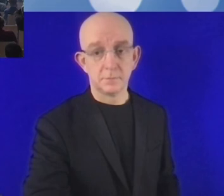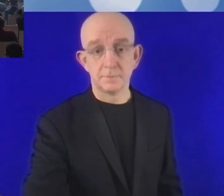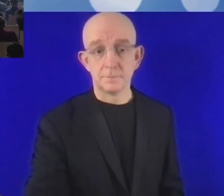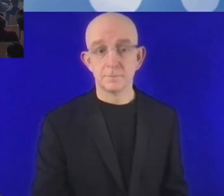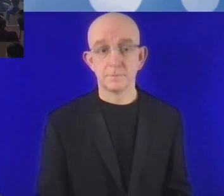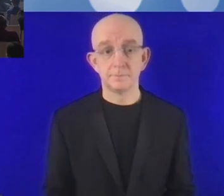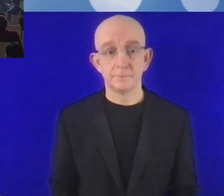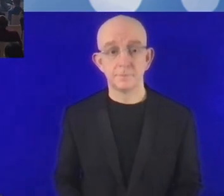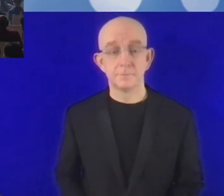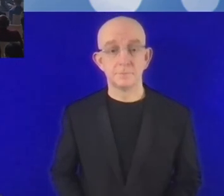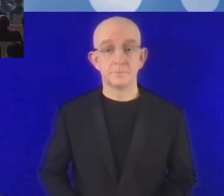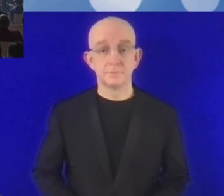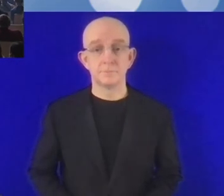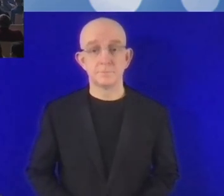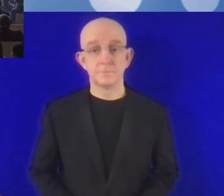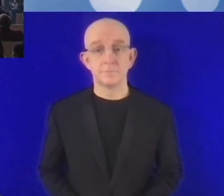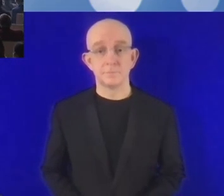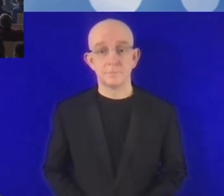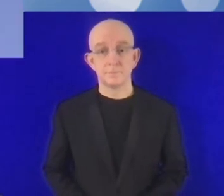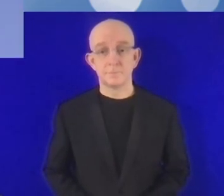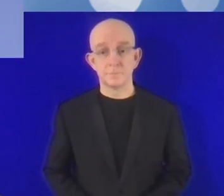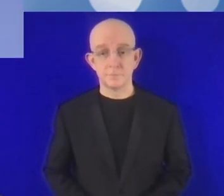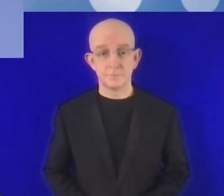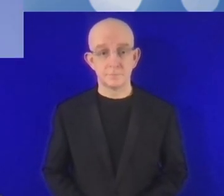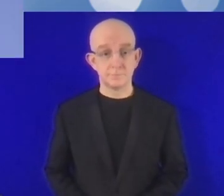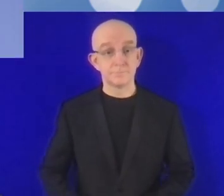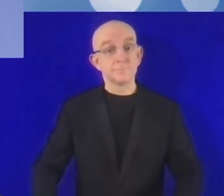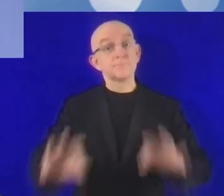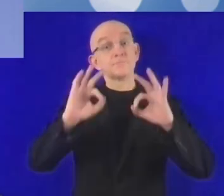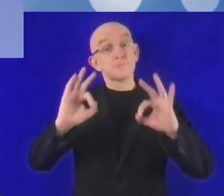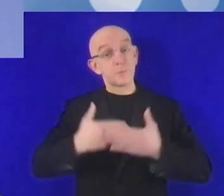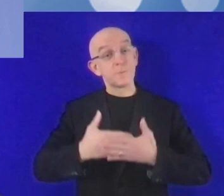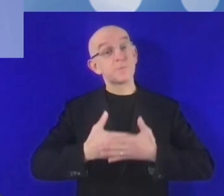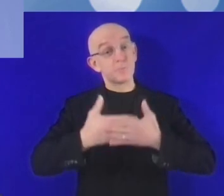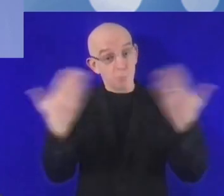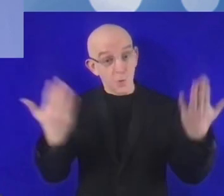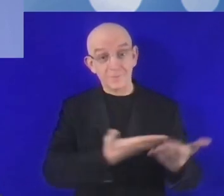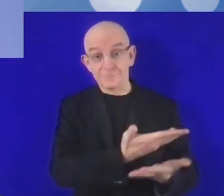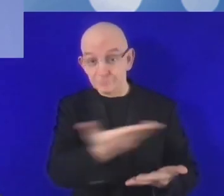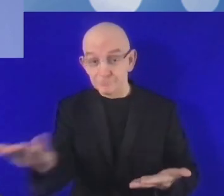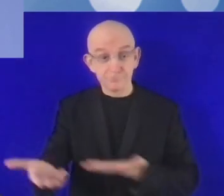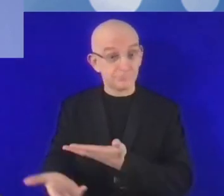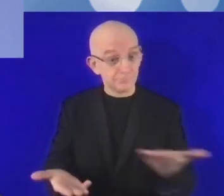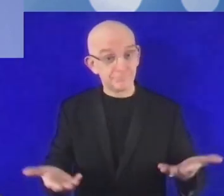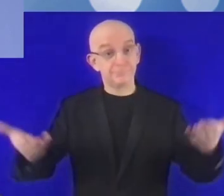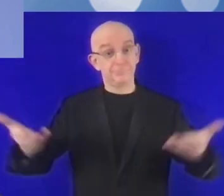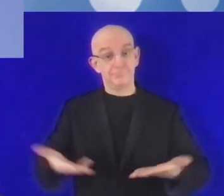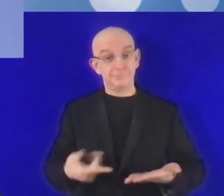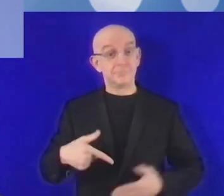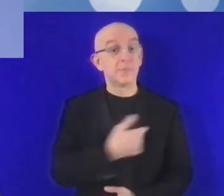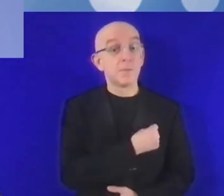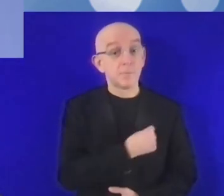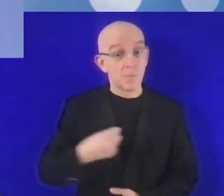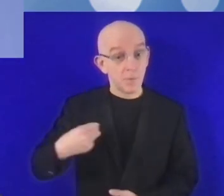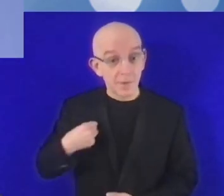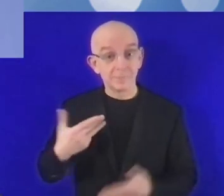Good morning, ladies and gentlemen. Welcome to Poland. Welcome to Katowice. 大家好，欢迎到波兰，欢迎到卡托维